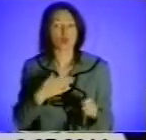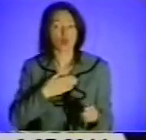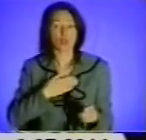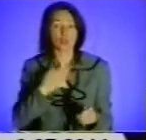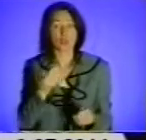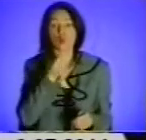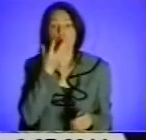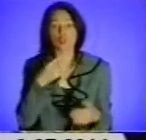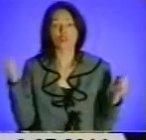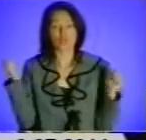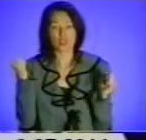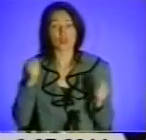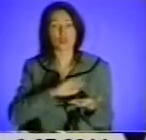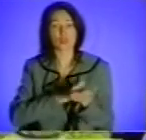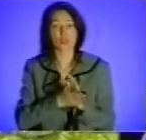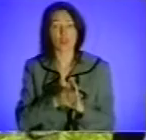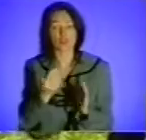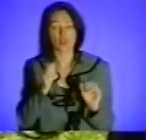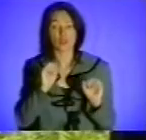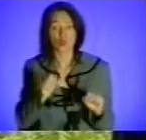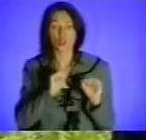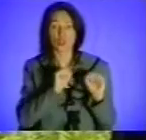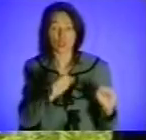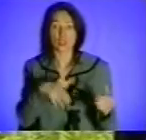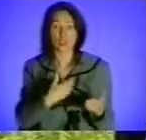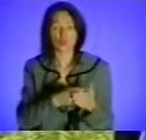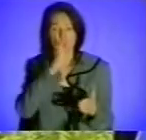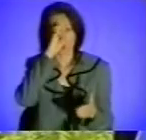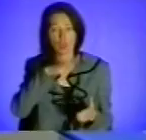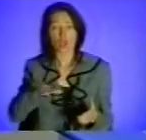в фізичному стані, вони зможуть захистити свою країну.